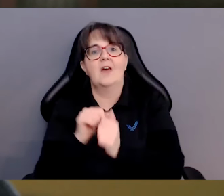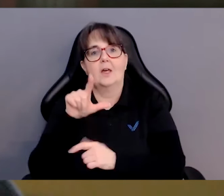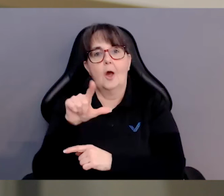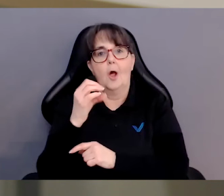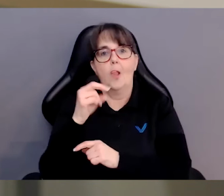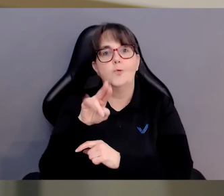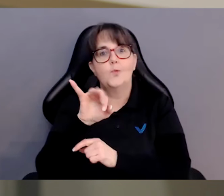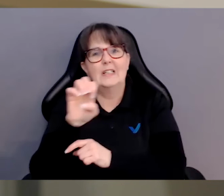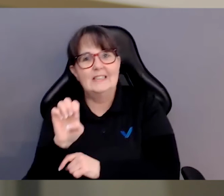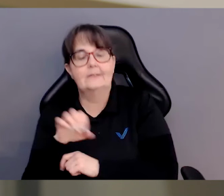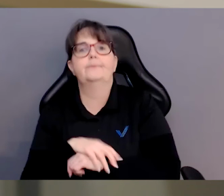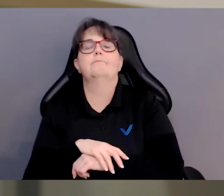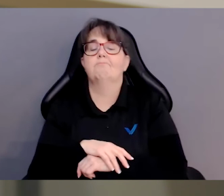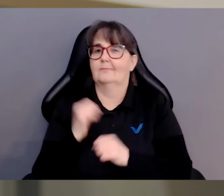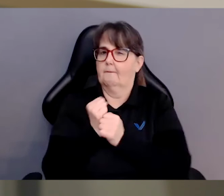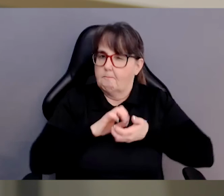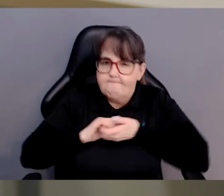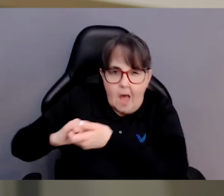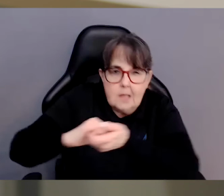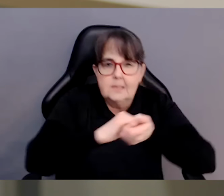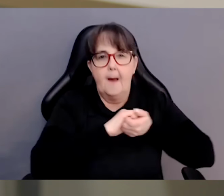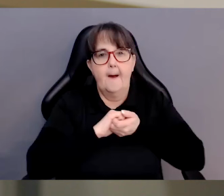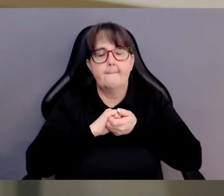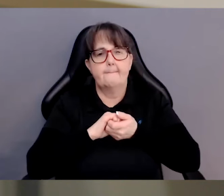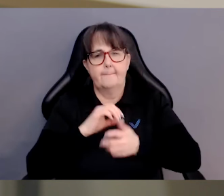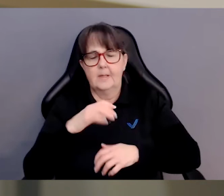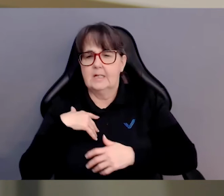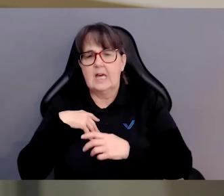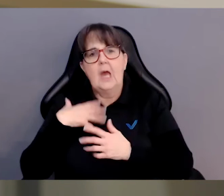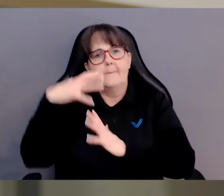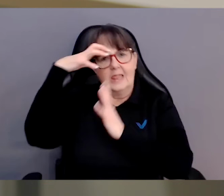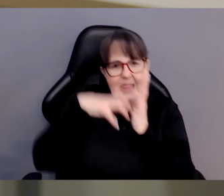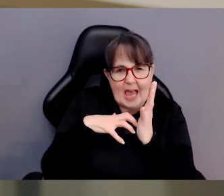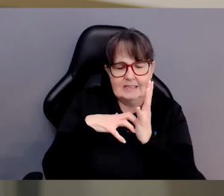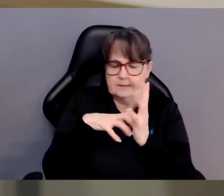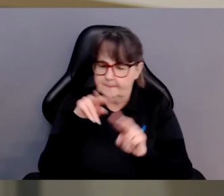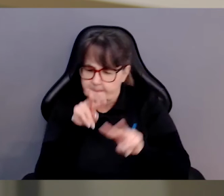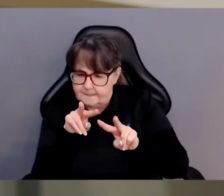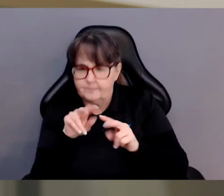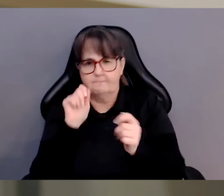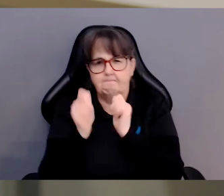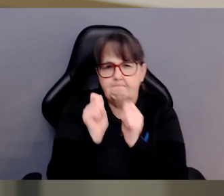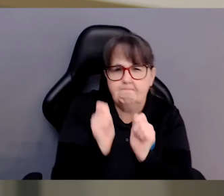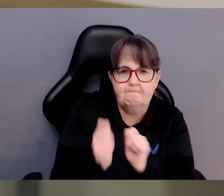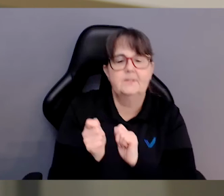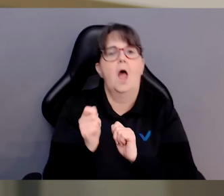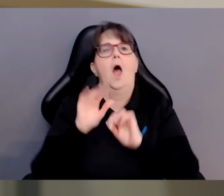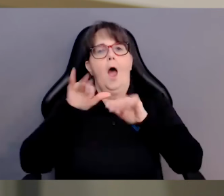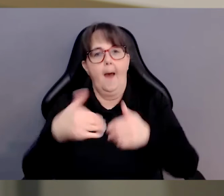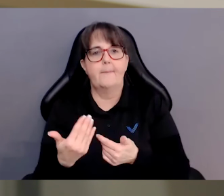Louise, on a travaillé ensemble pour étudier les textes, pour les transformer et par la suite